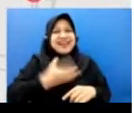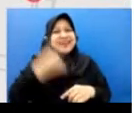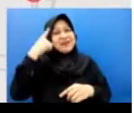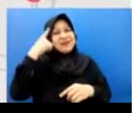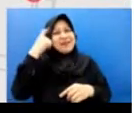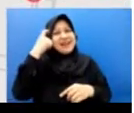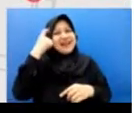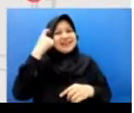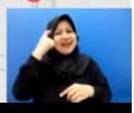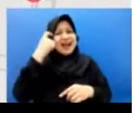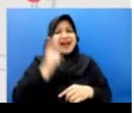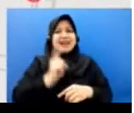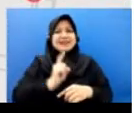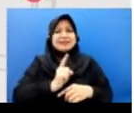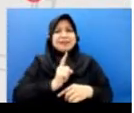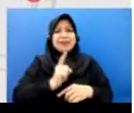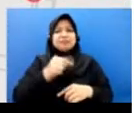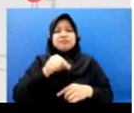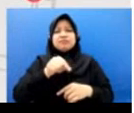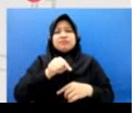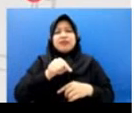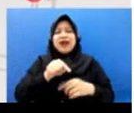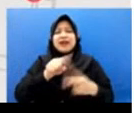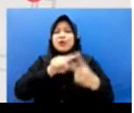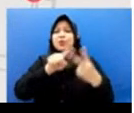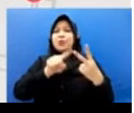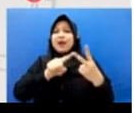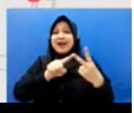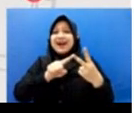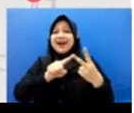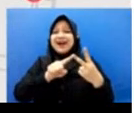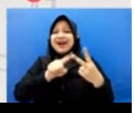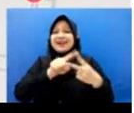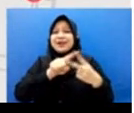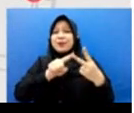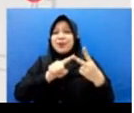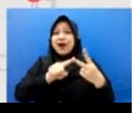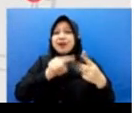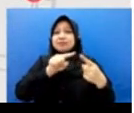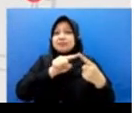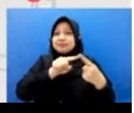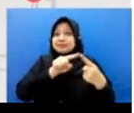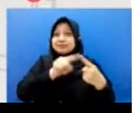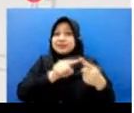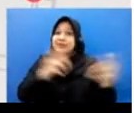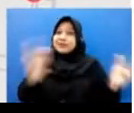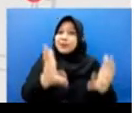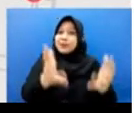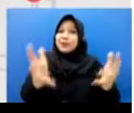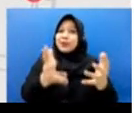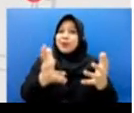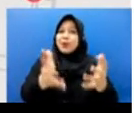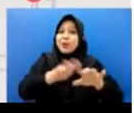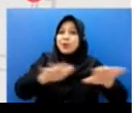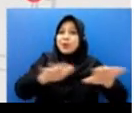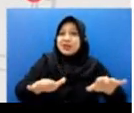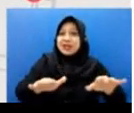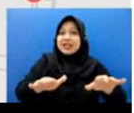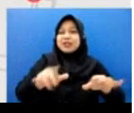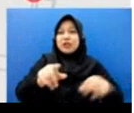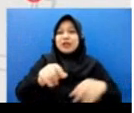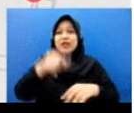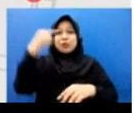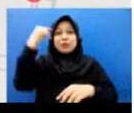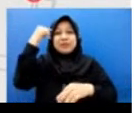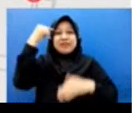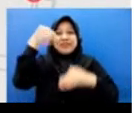karena itu menghadirkan dua hal, bukan hanya memicu murid atau juga Pak Dino sendiri untuk berpikir kritis dan membuat